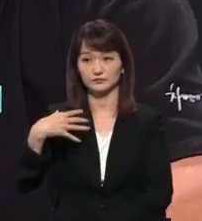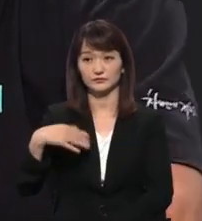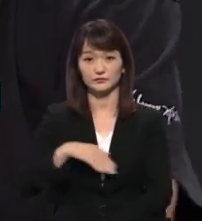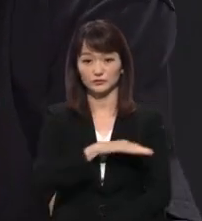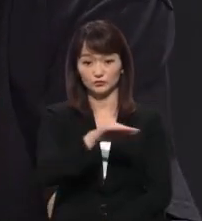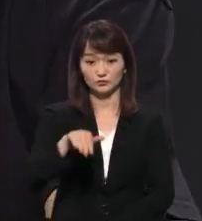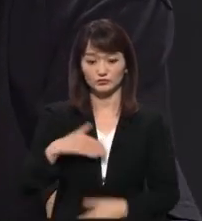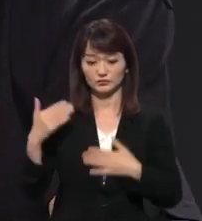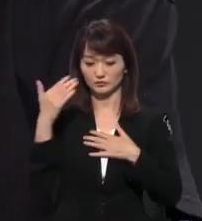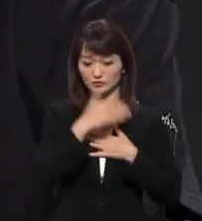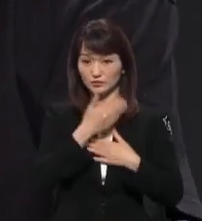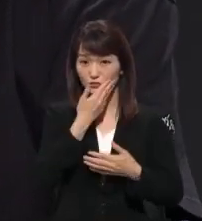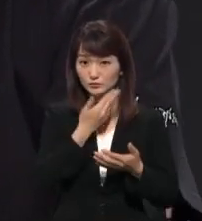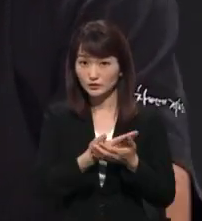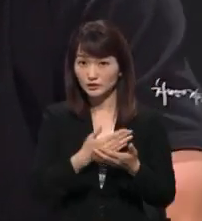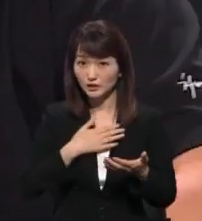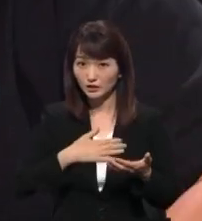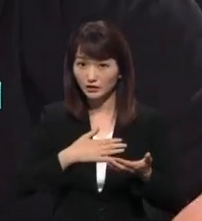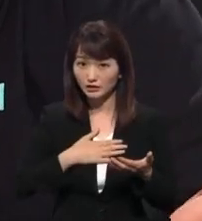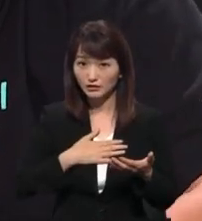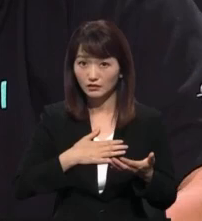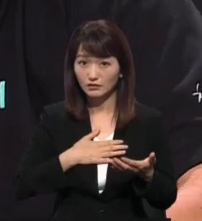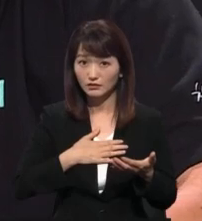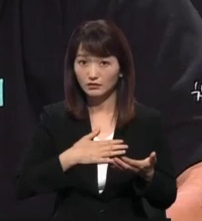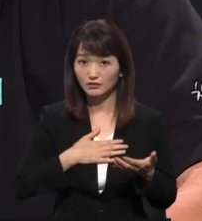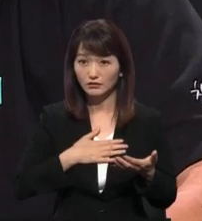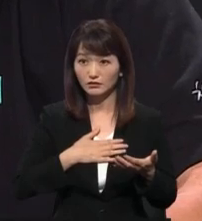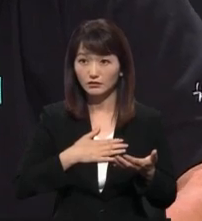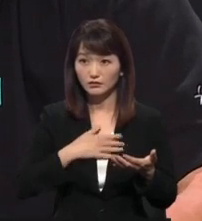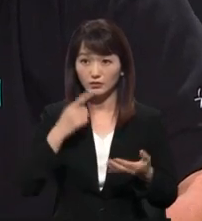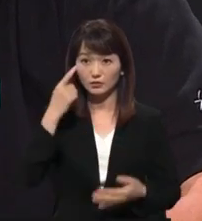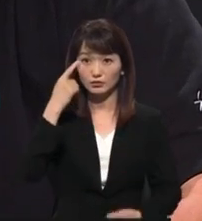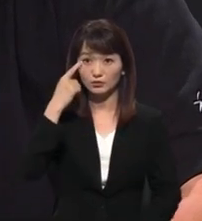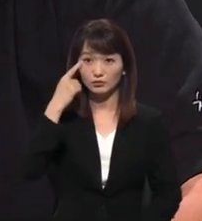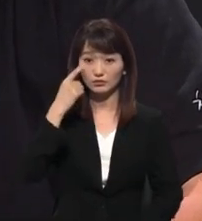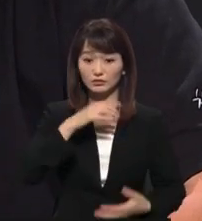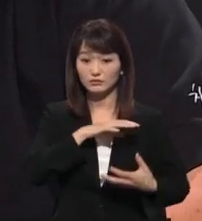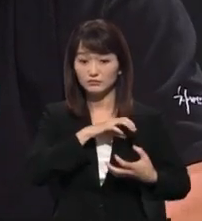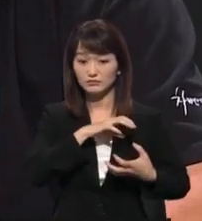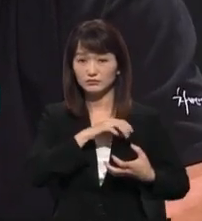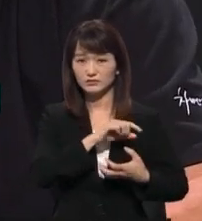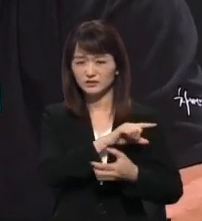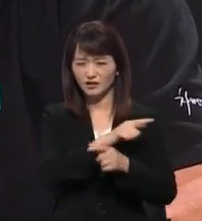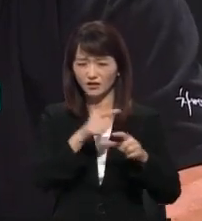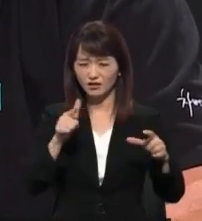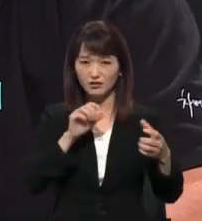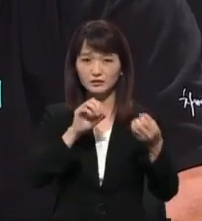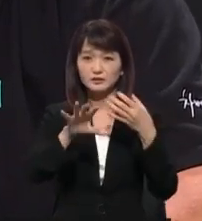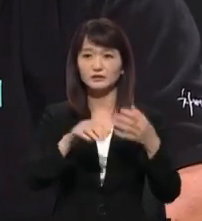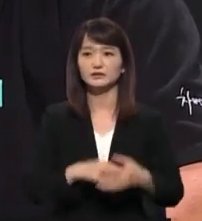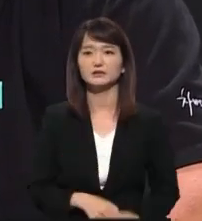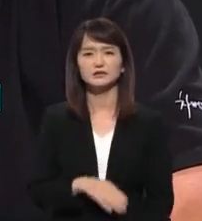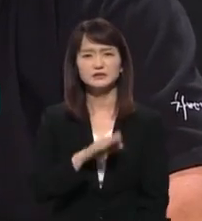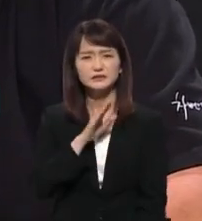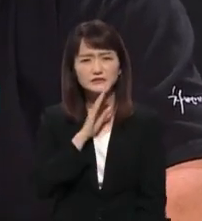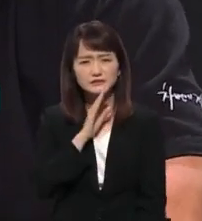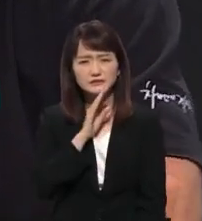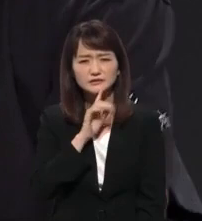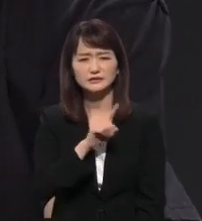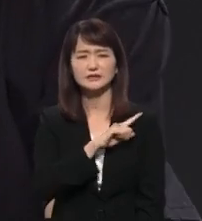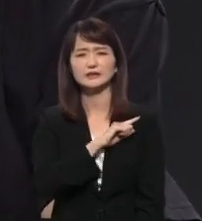중요한 곳이 어딘지를 아느냐 뭐 눈 심장 여러가지 얘기를 했는데 사실은 가장